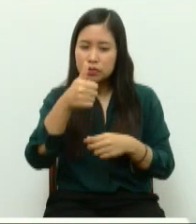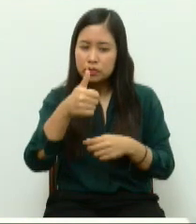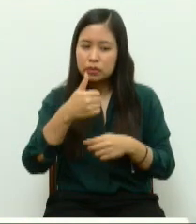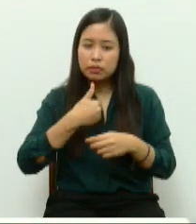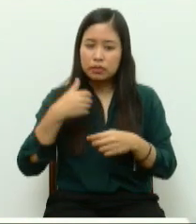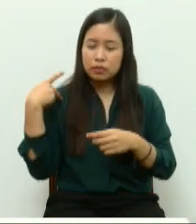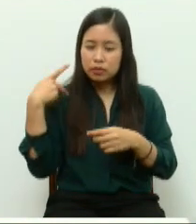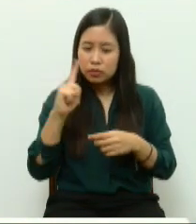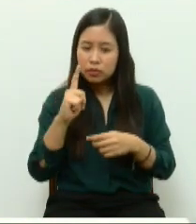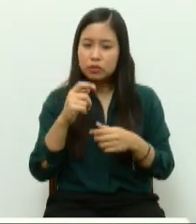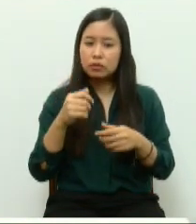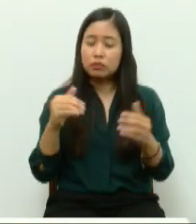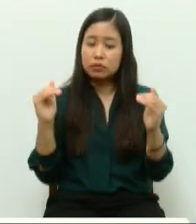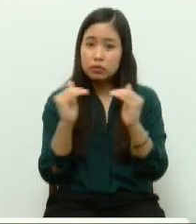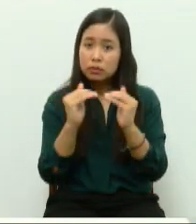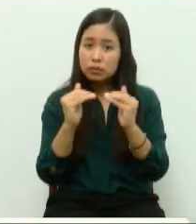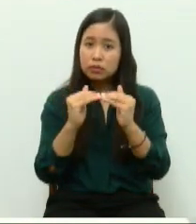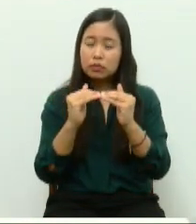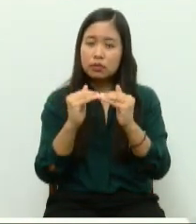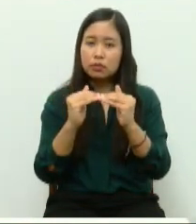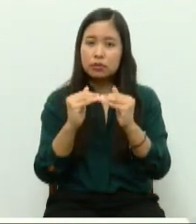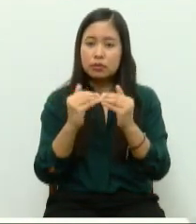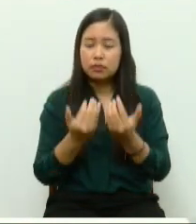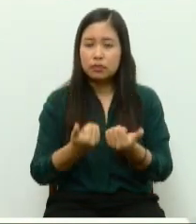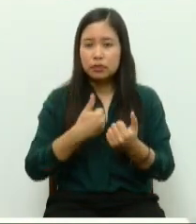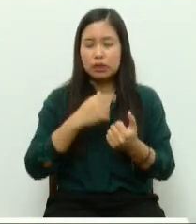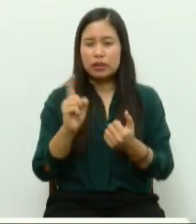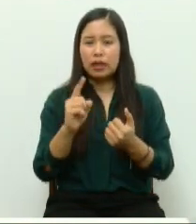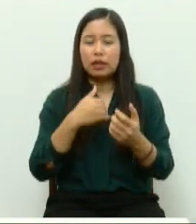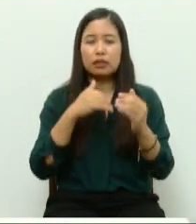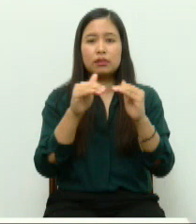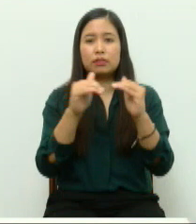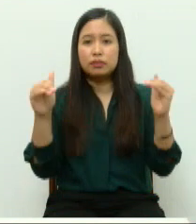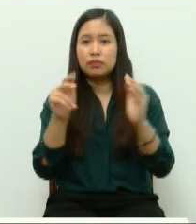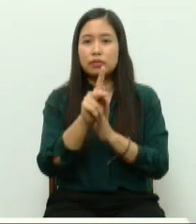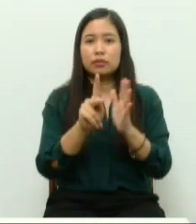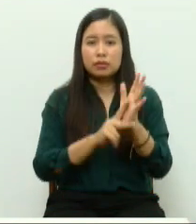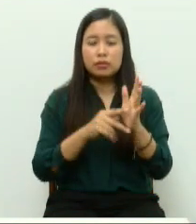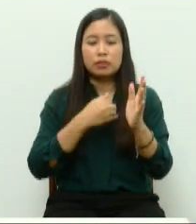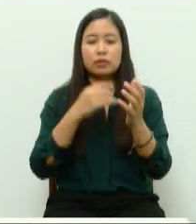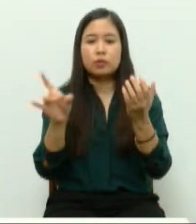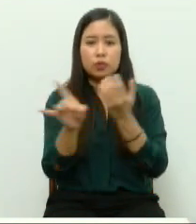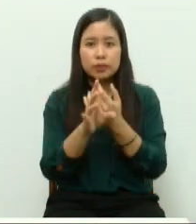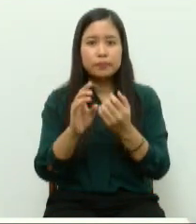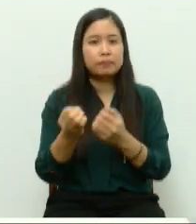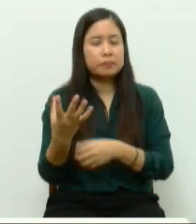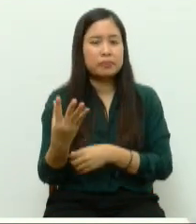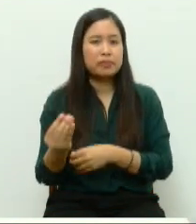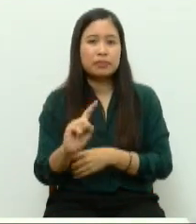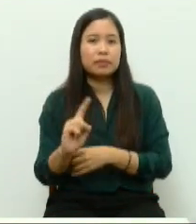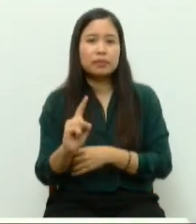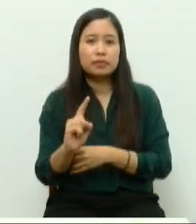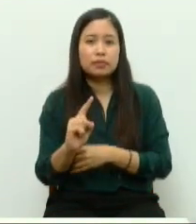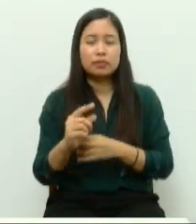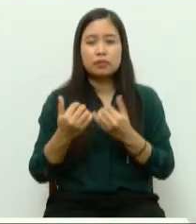ได้รับในปีนี้มันมีอะไรมาตรฐานหรือมันมีคุณภาพมากน้อยแค่ไหนแต่ถ้ามันยัง